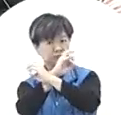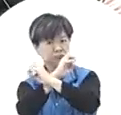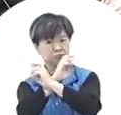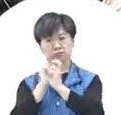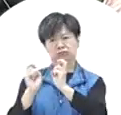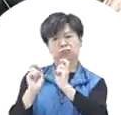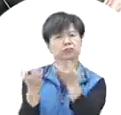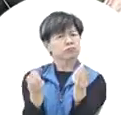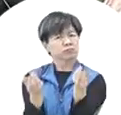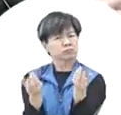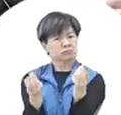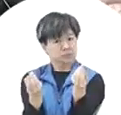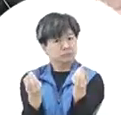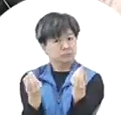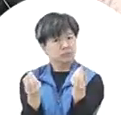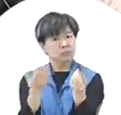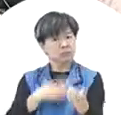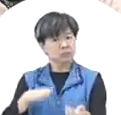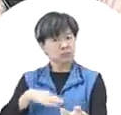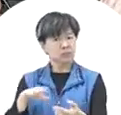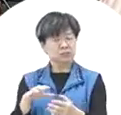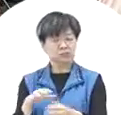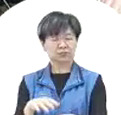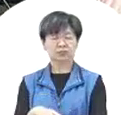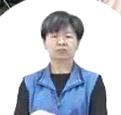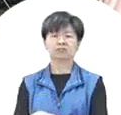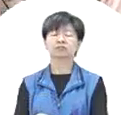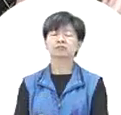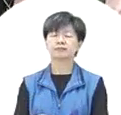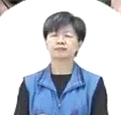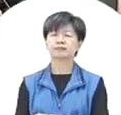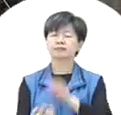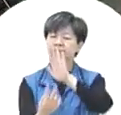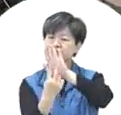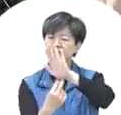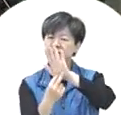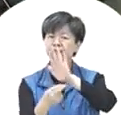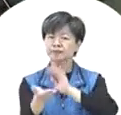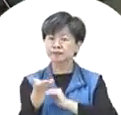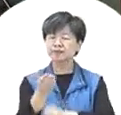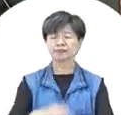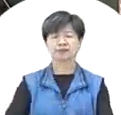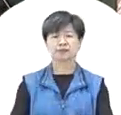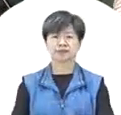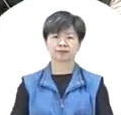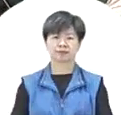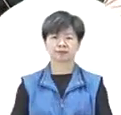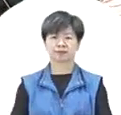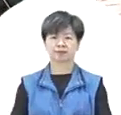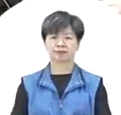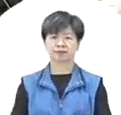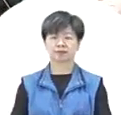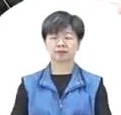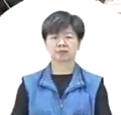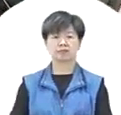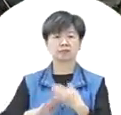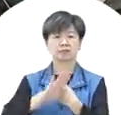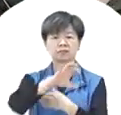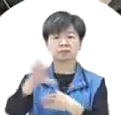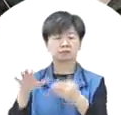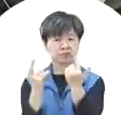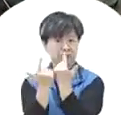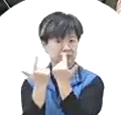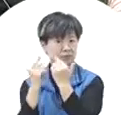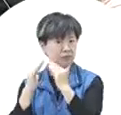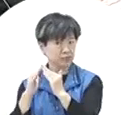啊，是不是这样子？好， 所以爱心卡，你说。 所以啊，为什么其他地方，尤其台北市，台